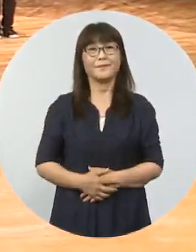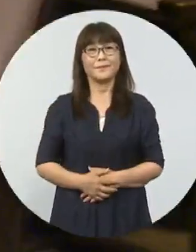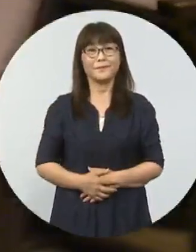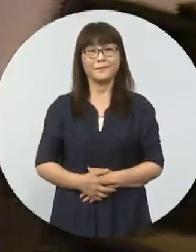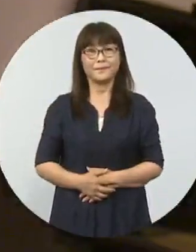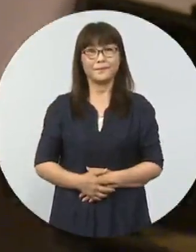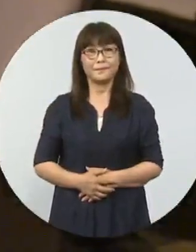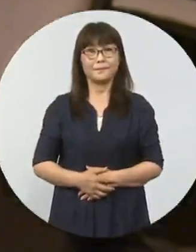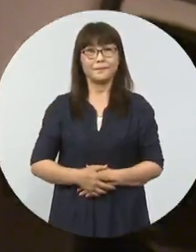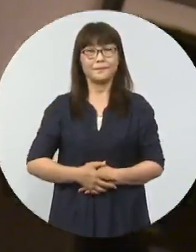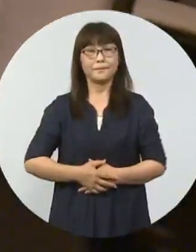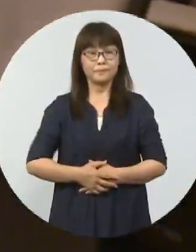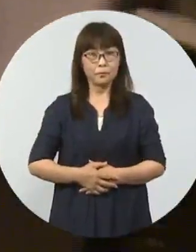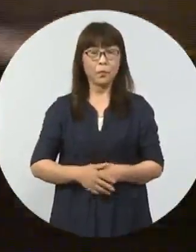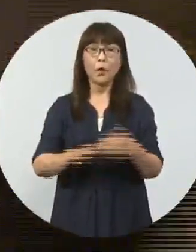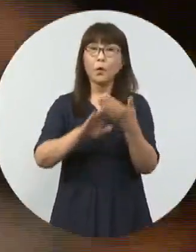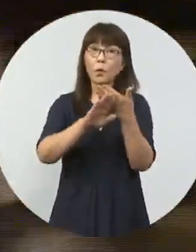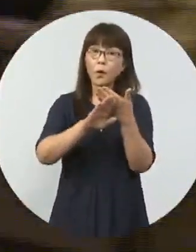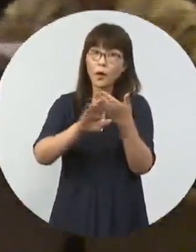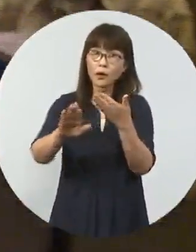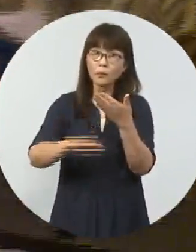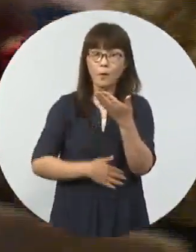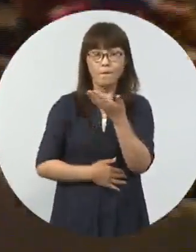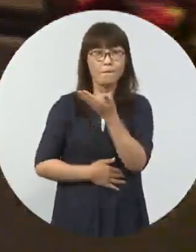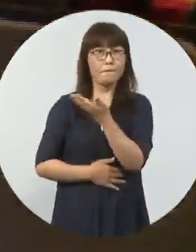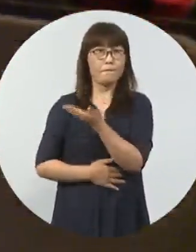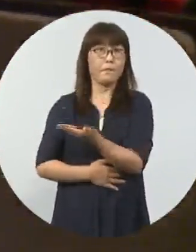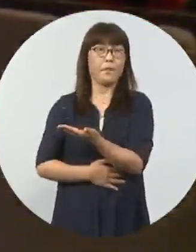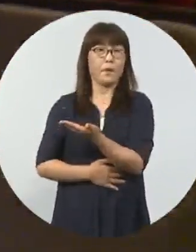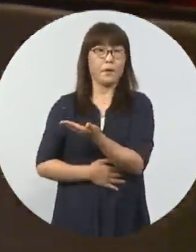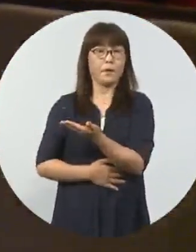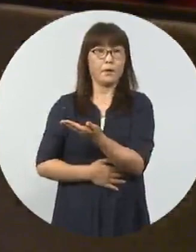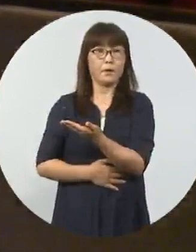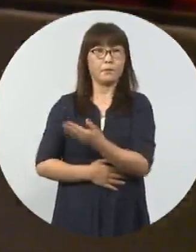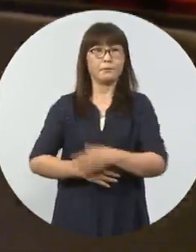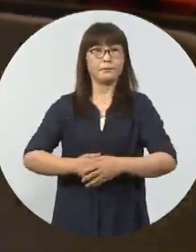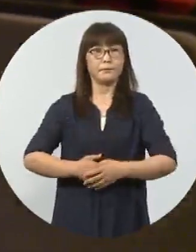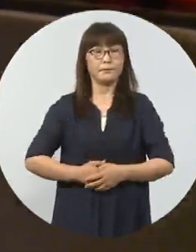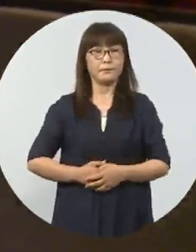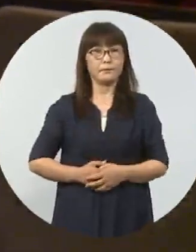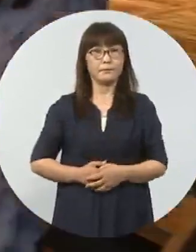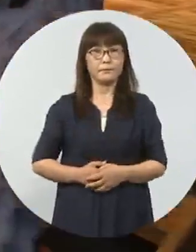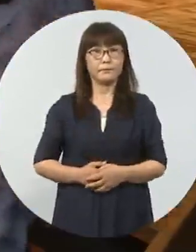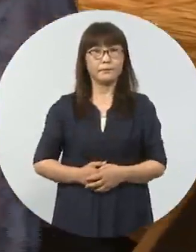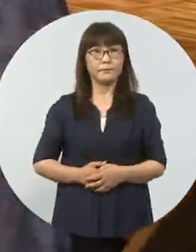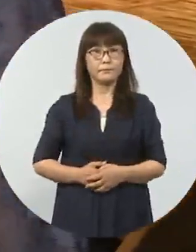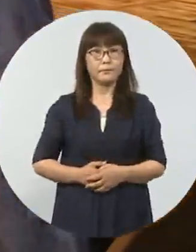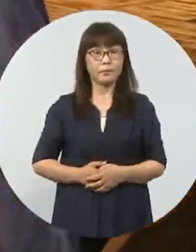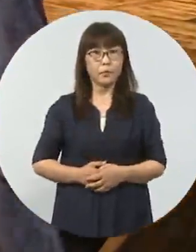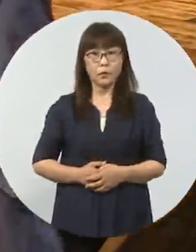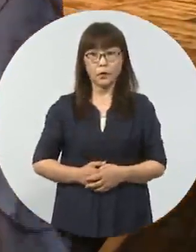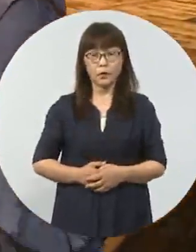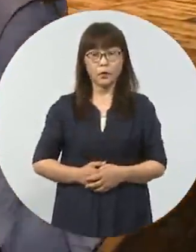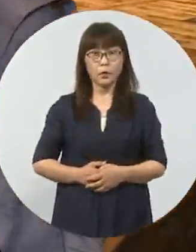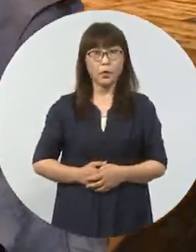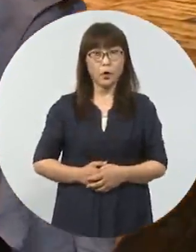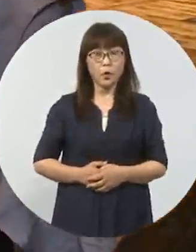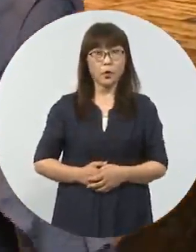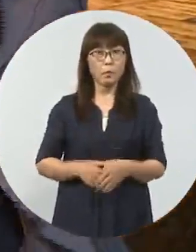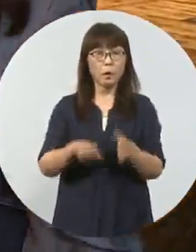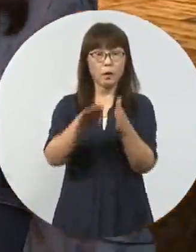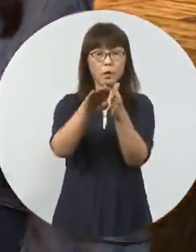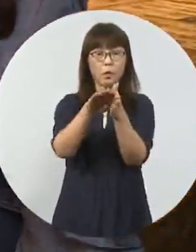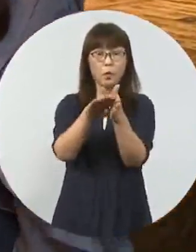。 他にも舞台にはこんな仕掛けがあるんです。さあ今こちら舞台が